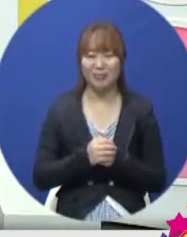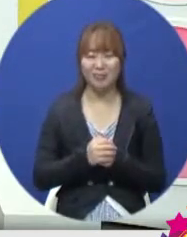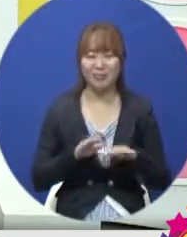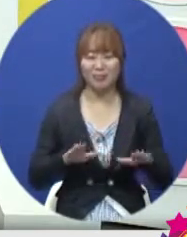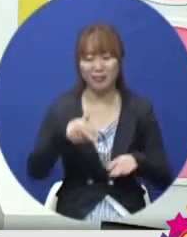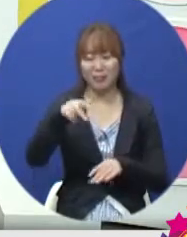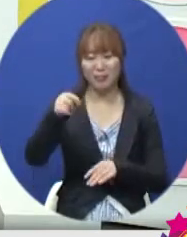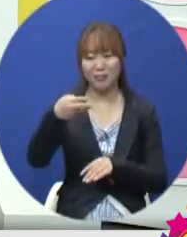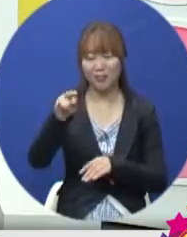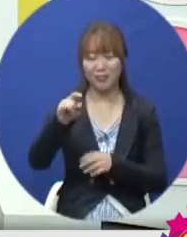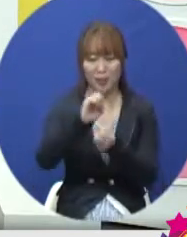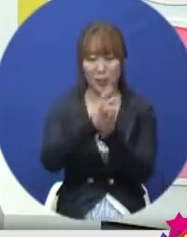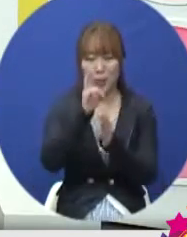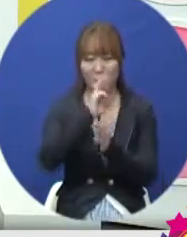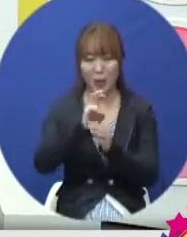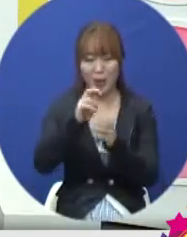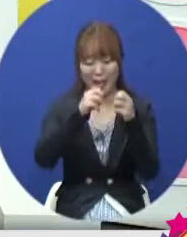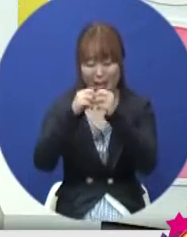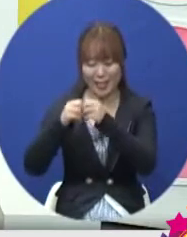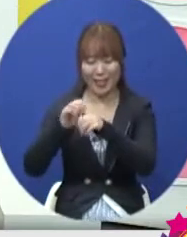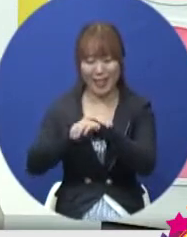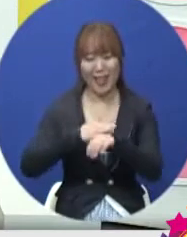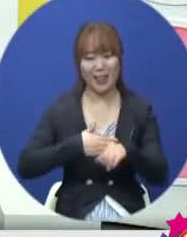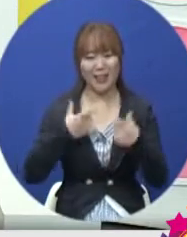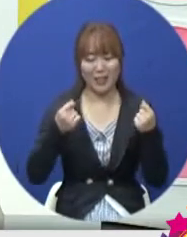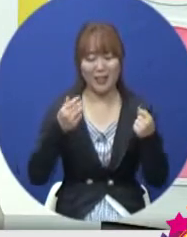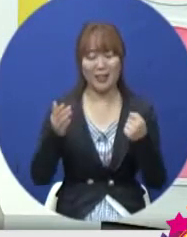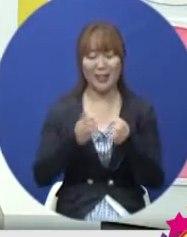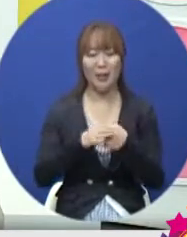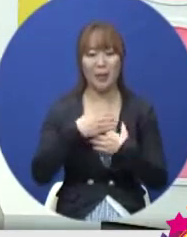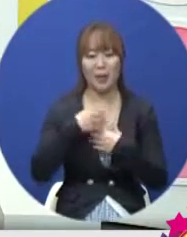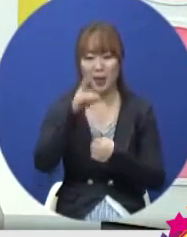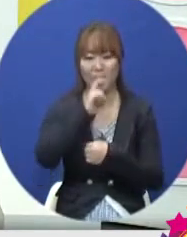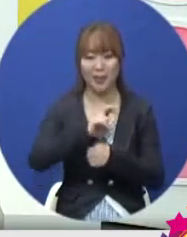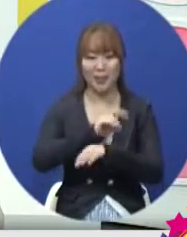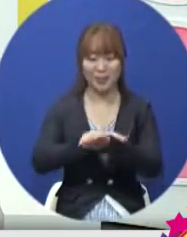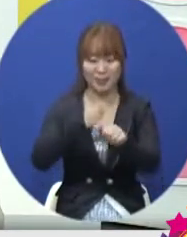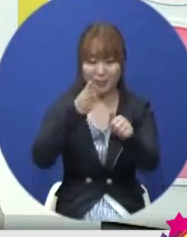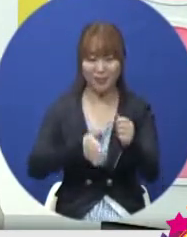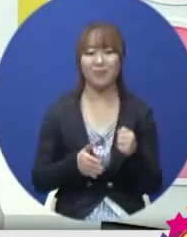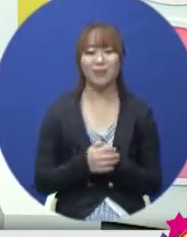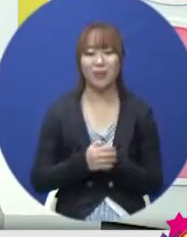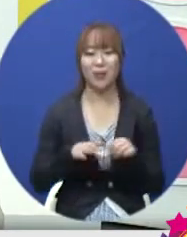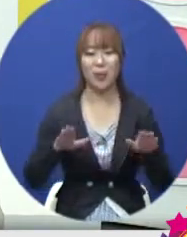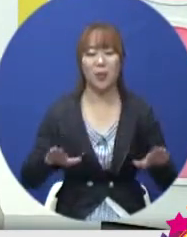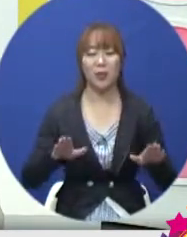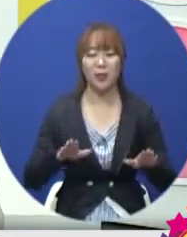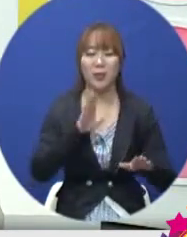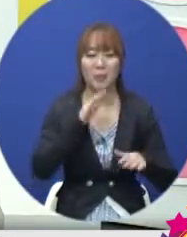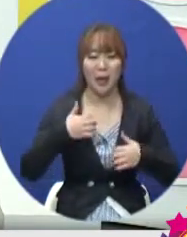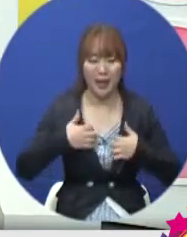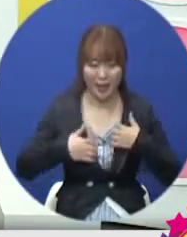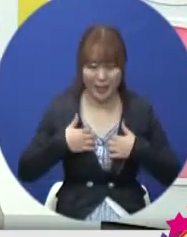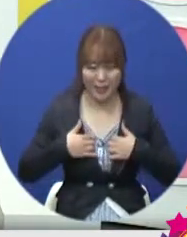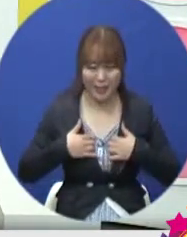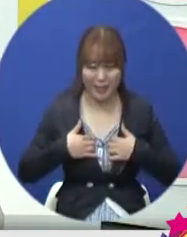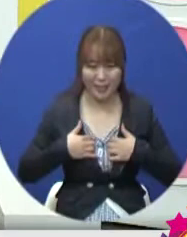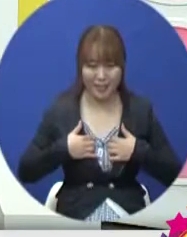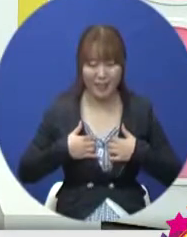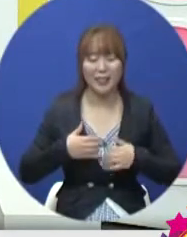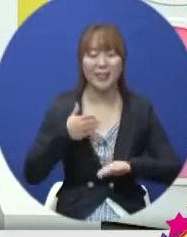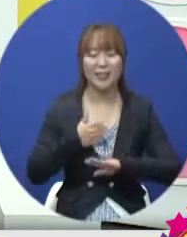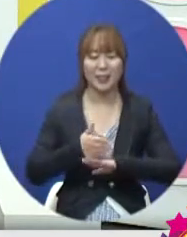자, 찔레꽃 아마 가사는 다 아실 것 같으니까. 네. 편안하게 네. 불러주시면 될 것 같습니다. 오늘 너무 반갑습니다. 네.